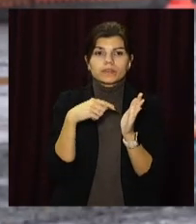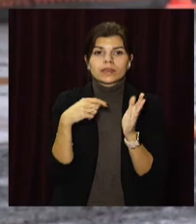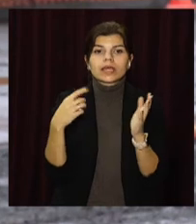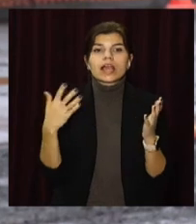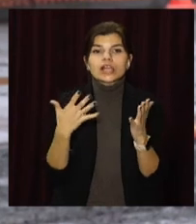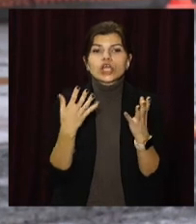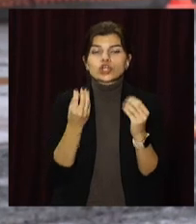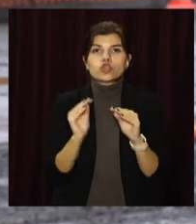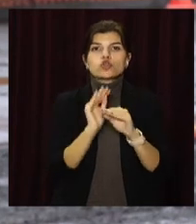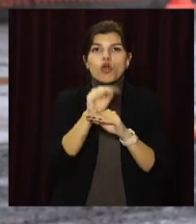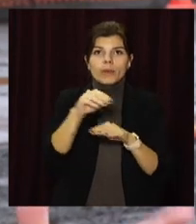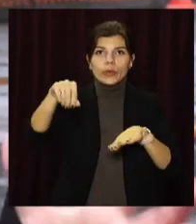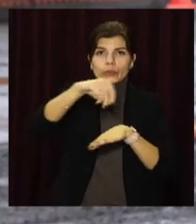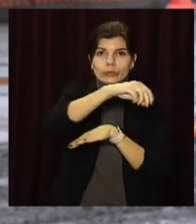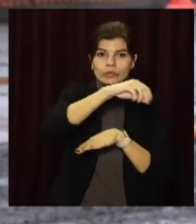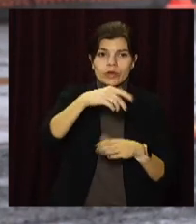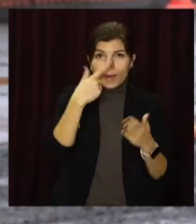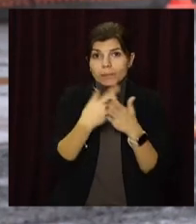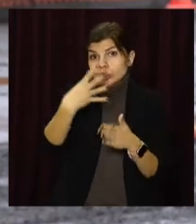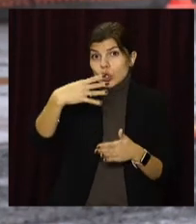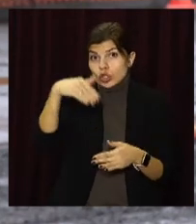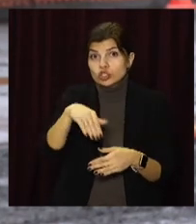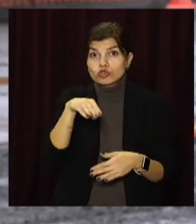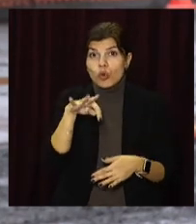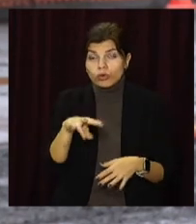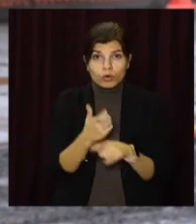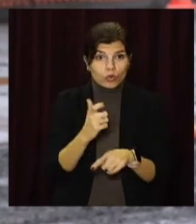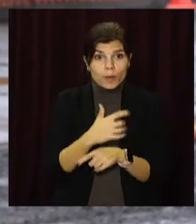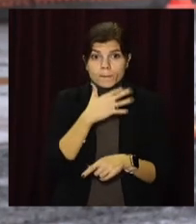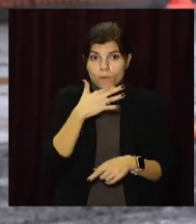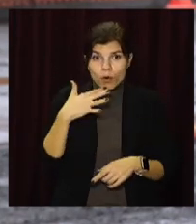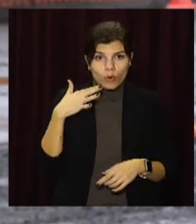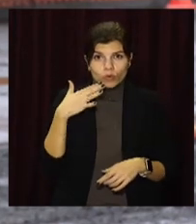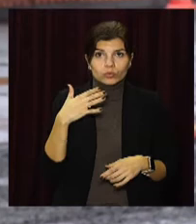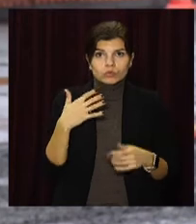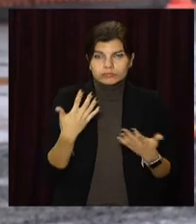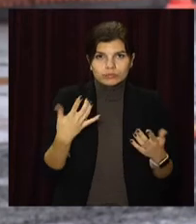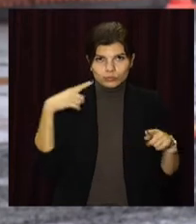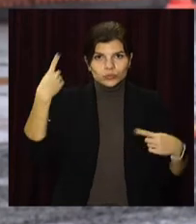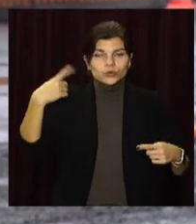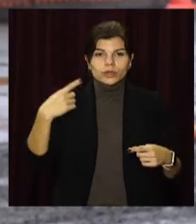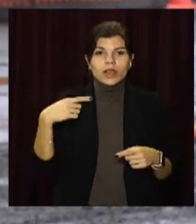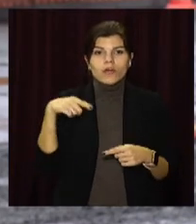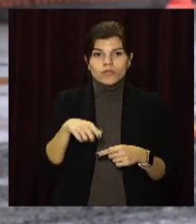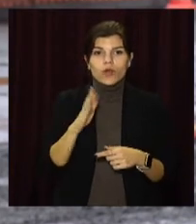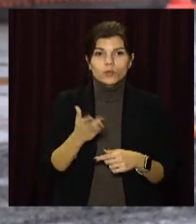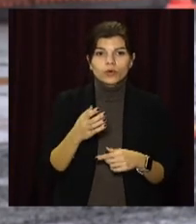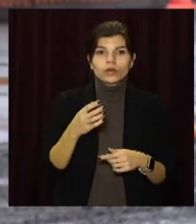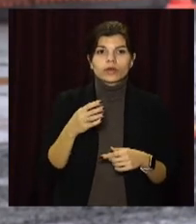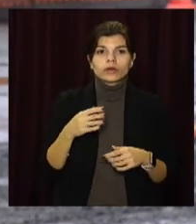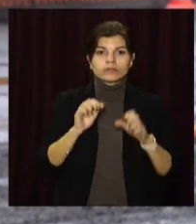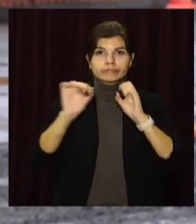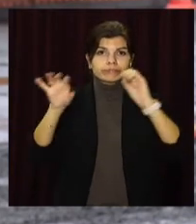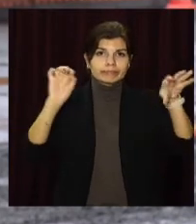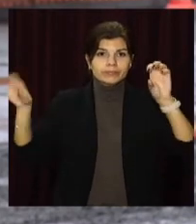матеріалу, який ще додатково буде посипатися на дорогу. Тут 40 тисяч тонн. Це велика кількість матеріалу, і він заходить сюди, на цю територію,